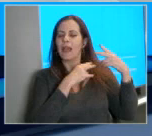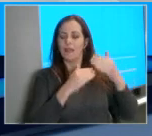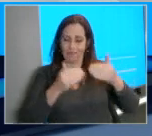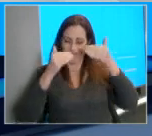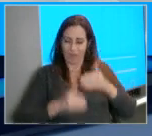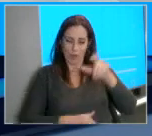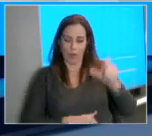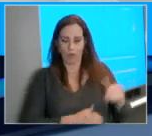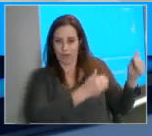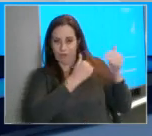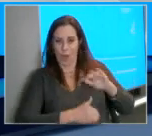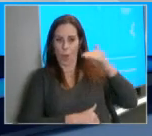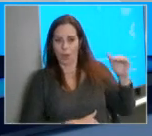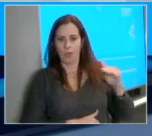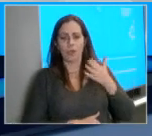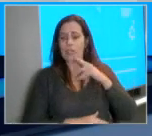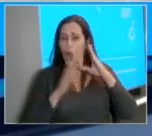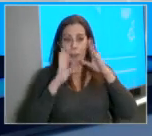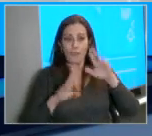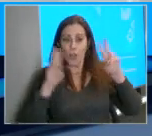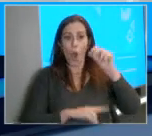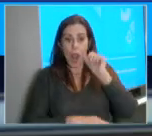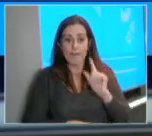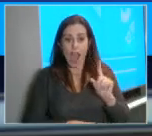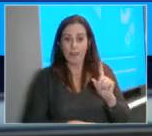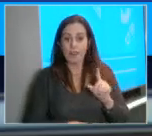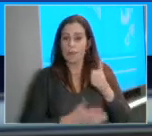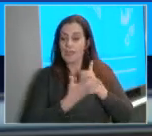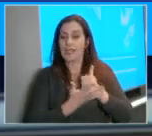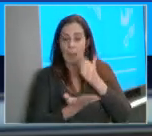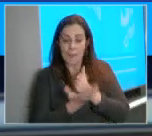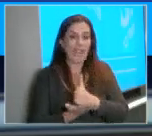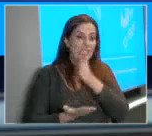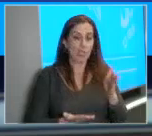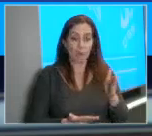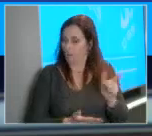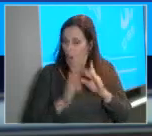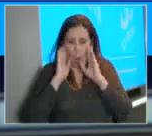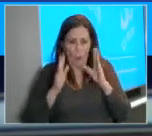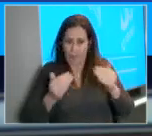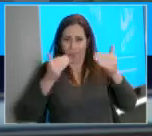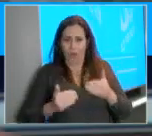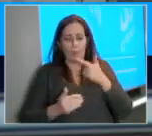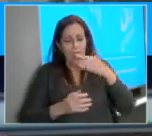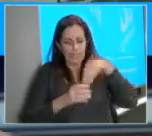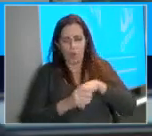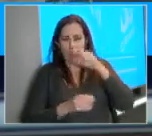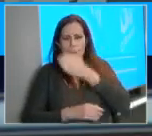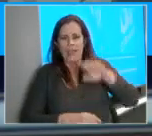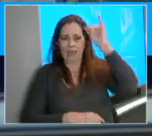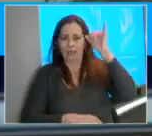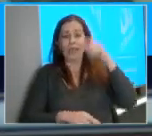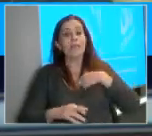היום לשמחתי הרבה, מדינת ישראל לא מאמינה בו, אפילו כחול לבן, שמצגת היום את המרכז שמאל, כבר לא מאמינה בו, וקוראת לסיפוח בקעת הירדן.